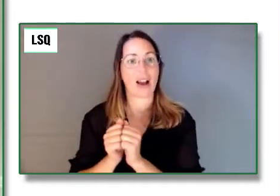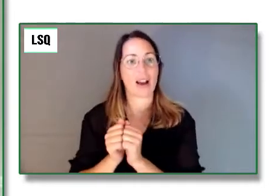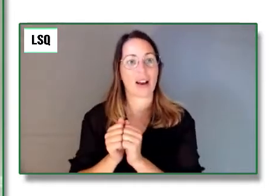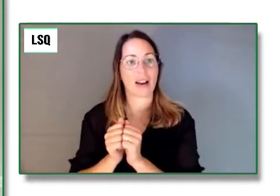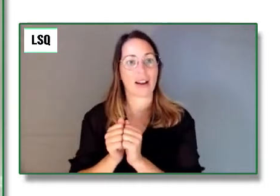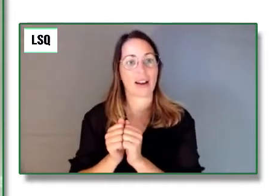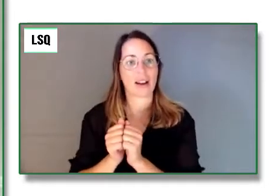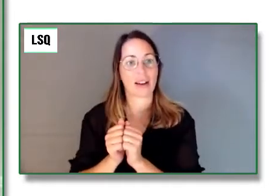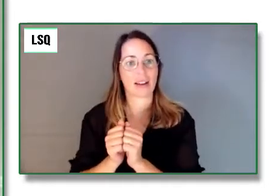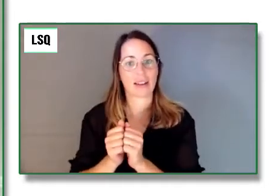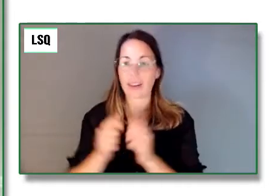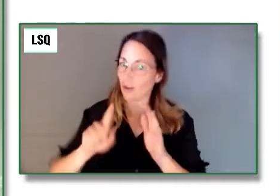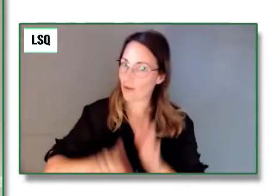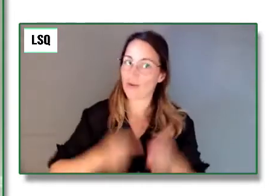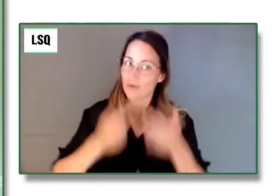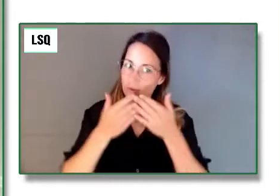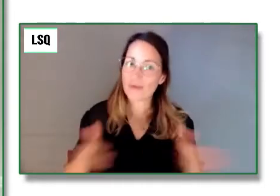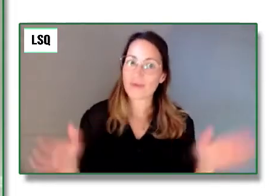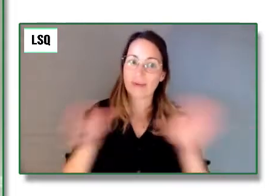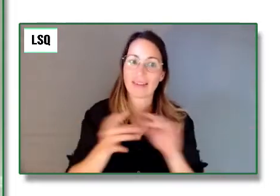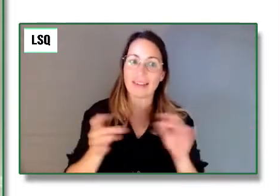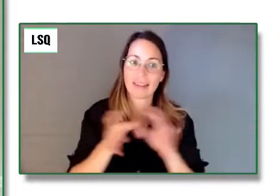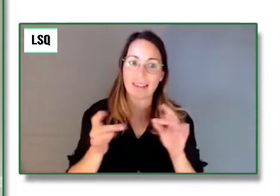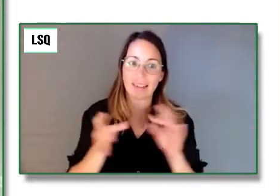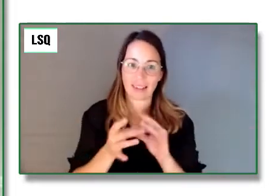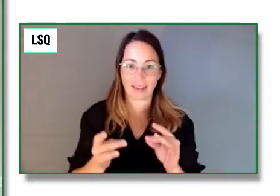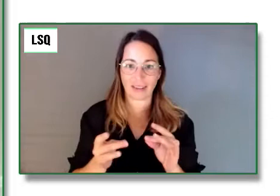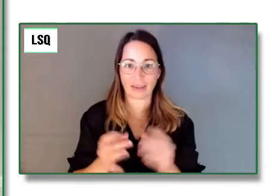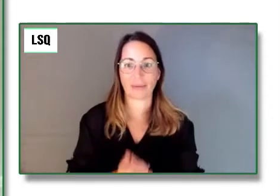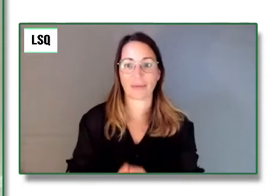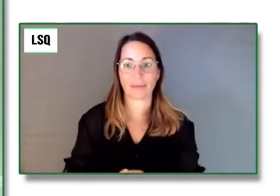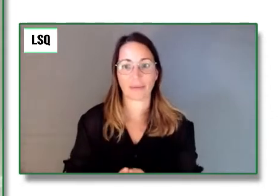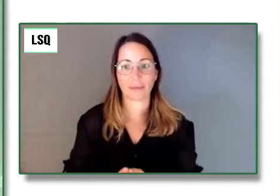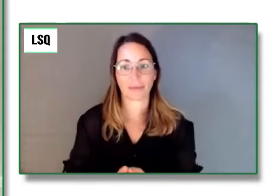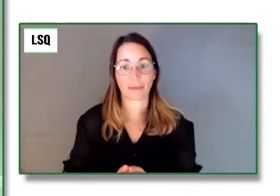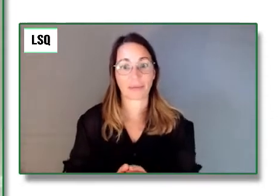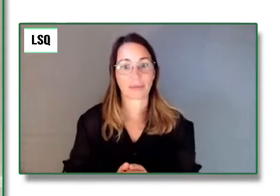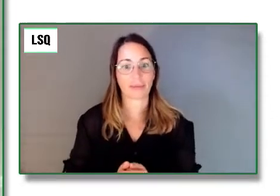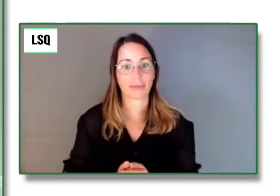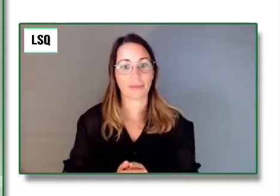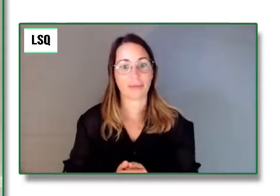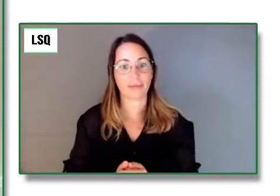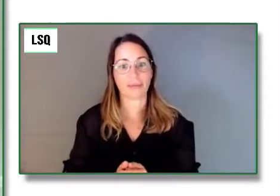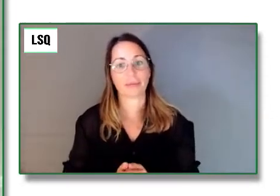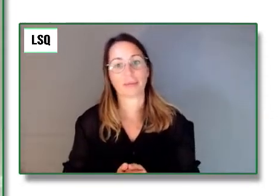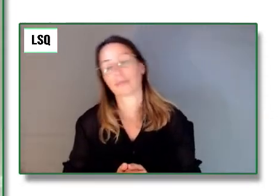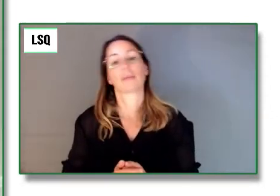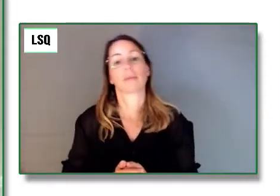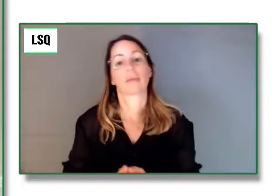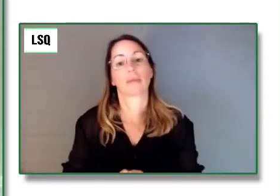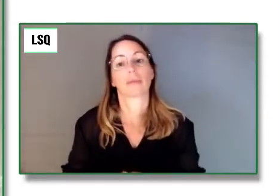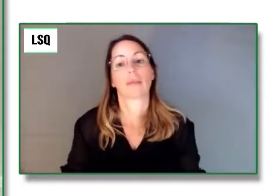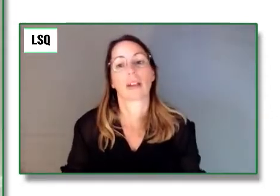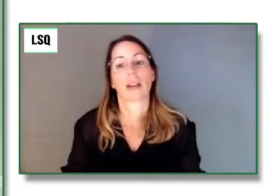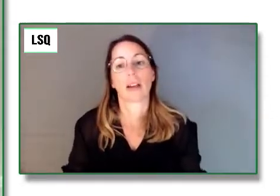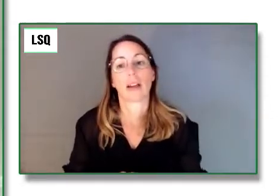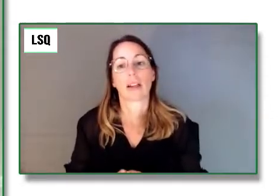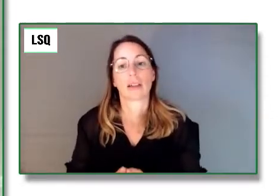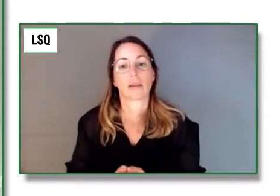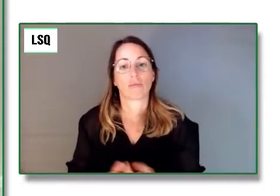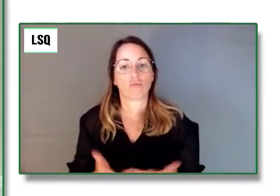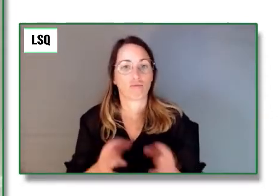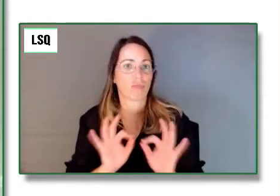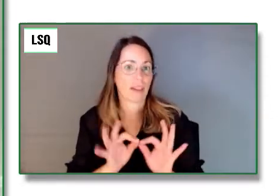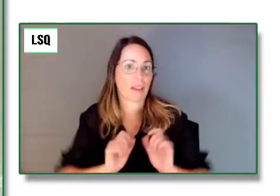pour comme ouverture. Alors moi, je suis née avec mon handicap. J'ai toujours